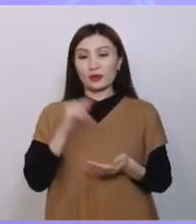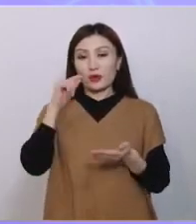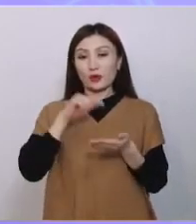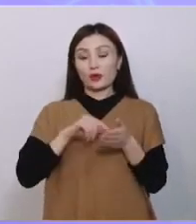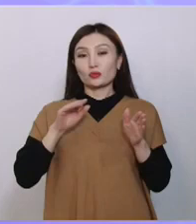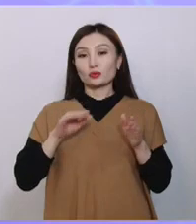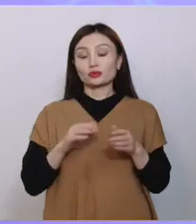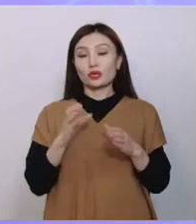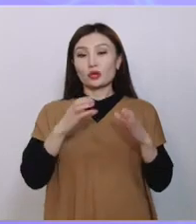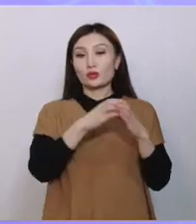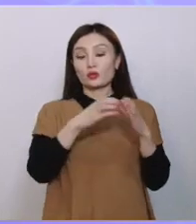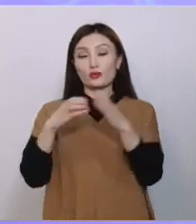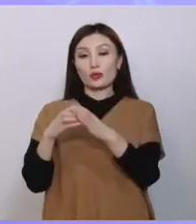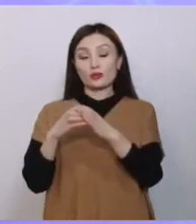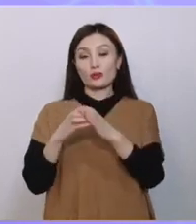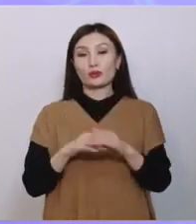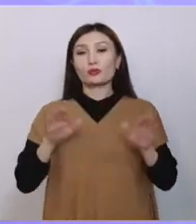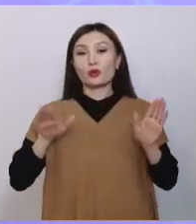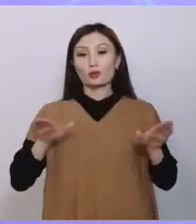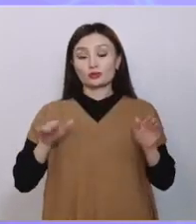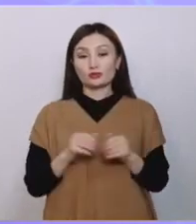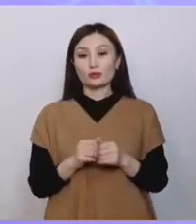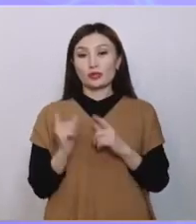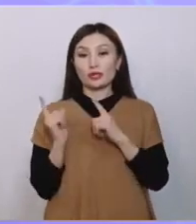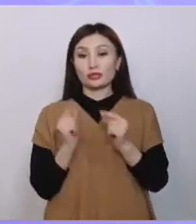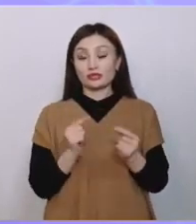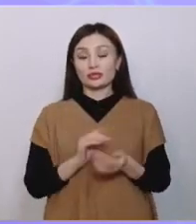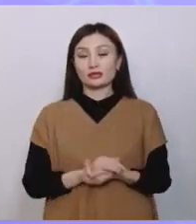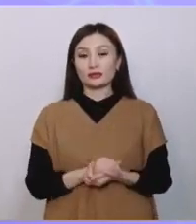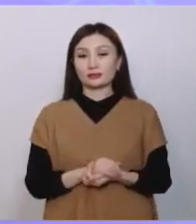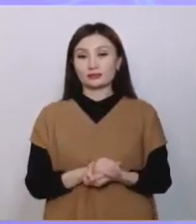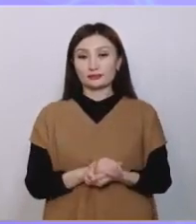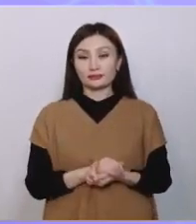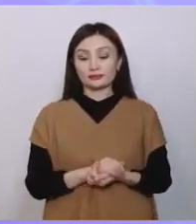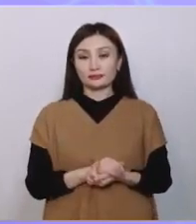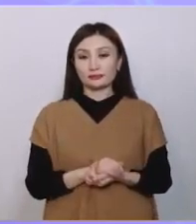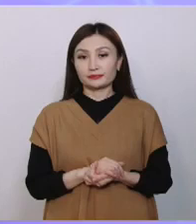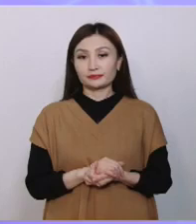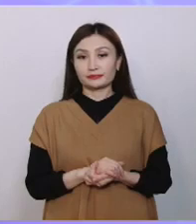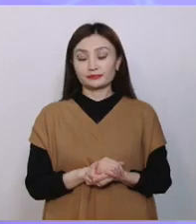Құштар топ-топ болып ұшып бара жатышат.